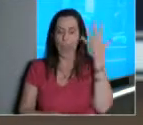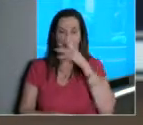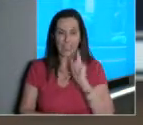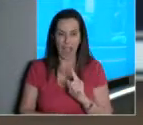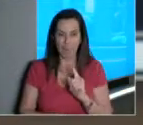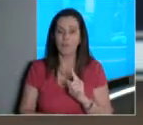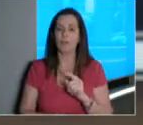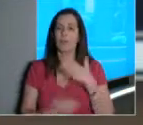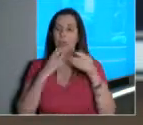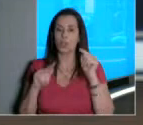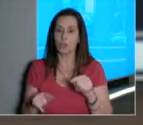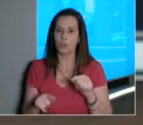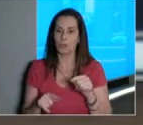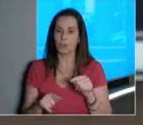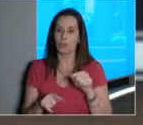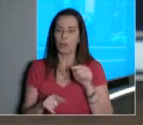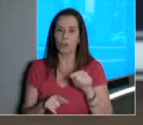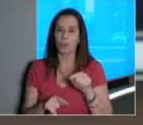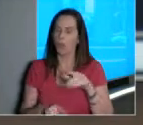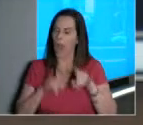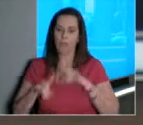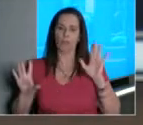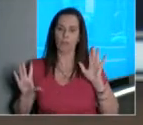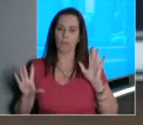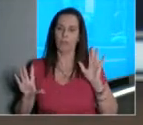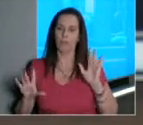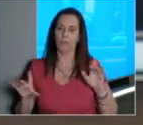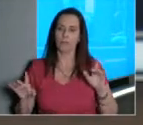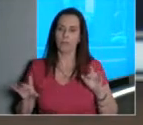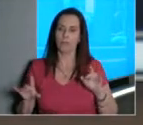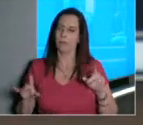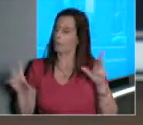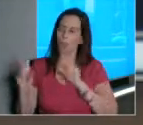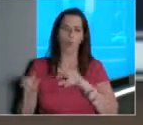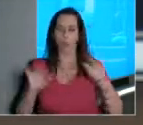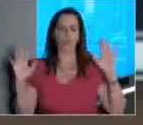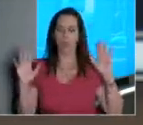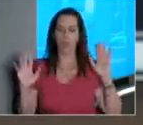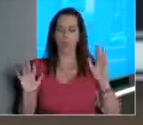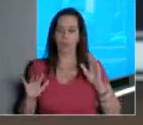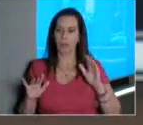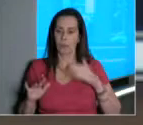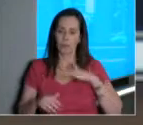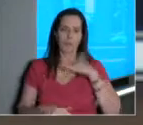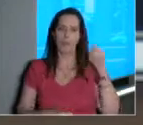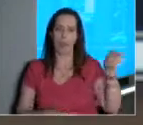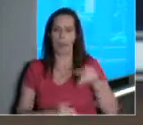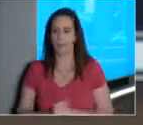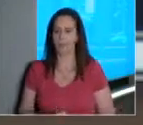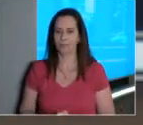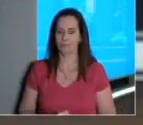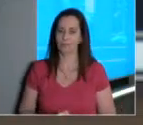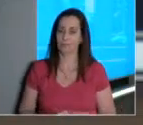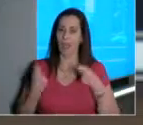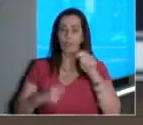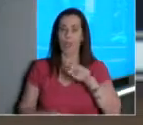המזרחים, והדיון הזה הוא קניבלי פחות או יותר... באותה מידה. באותה מידה? טוב. ואני מת על דינה. טוב, בסדר.